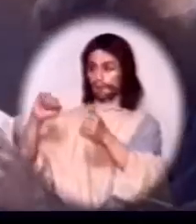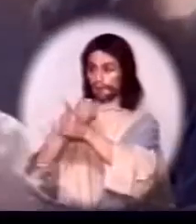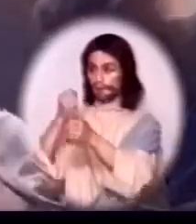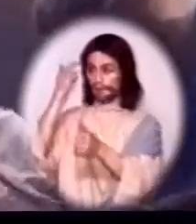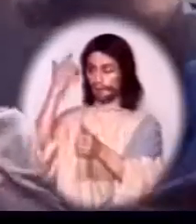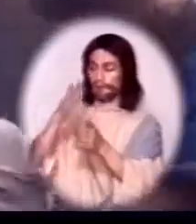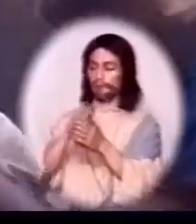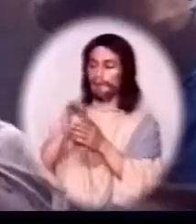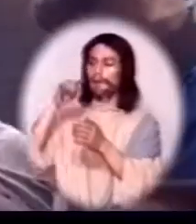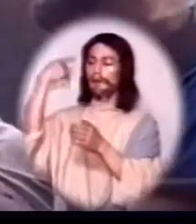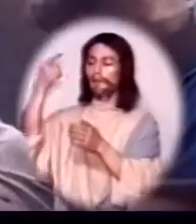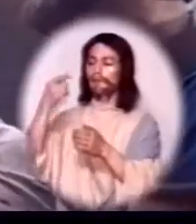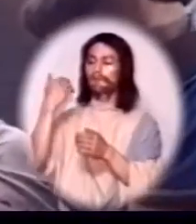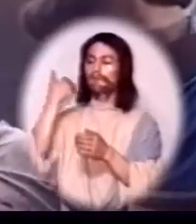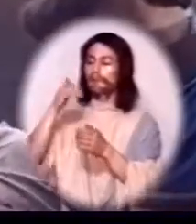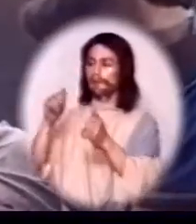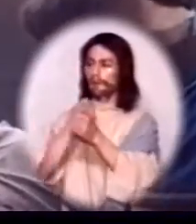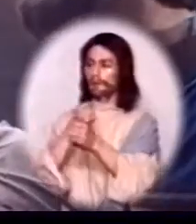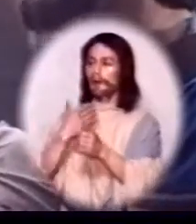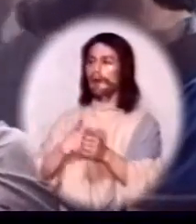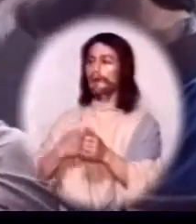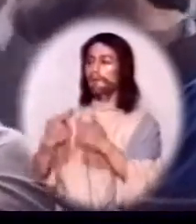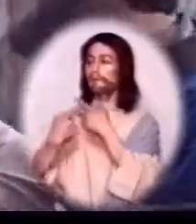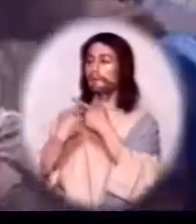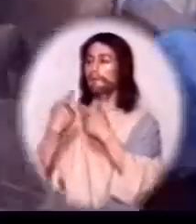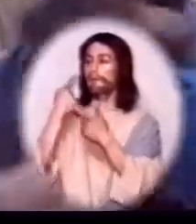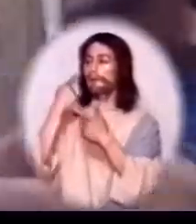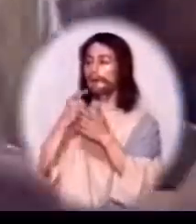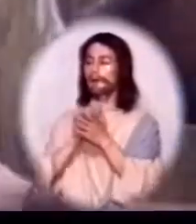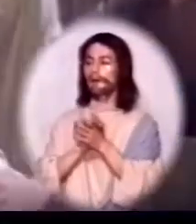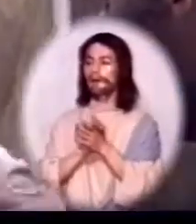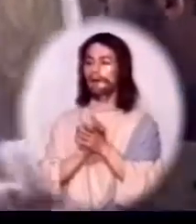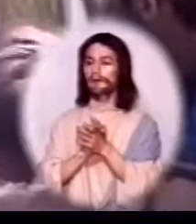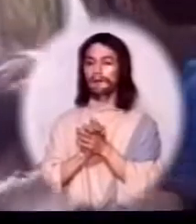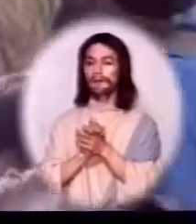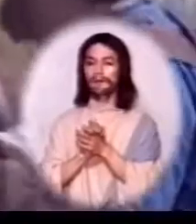누가 너를 때렸지? 다음엔 누가 때릴지 알아맞혀봐.